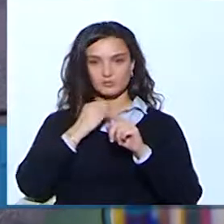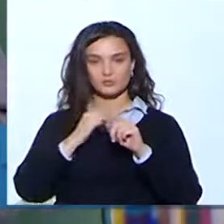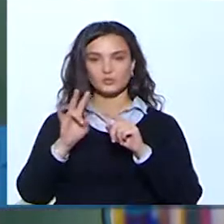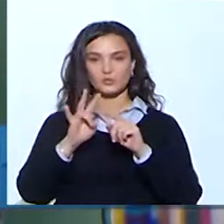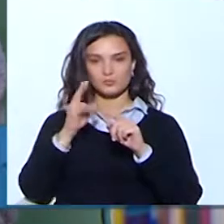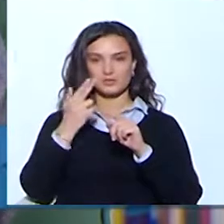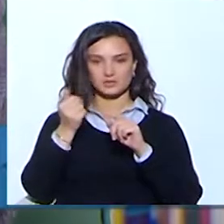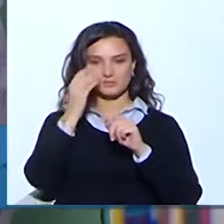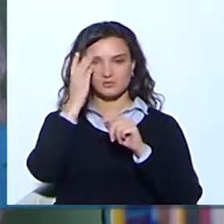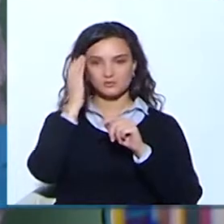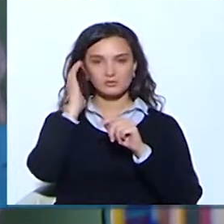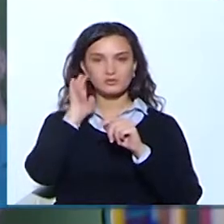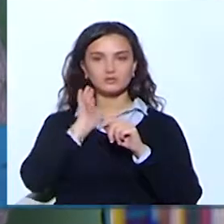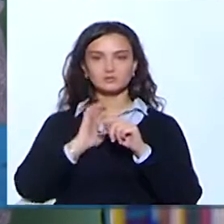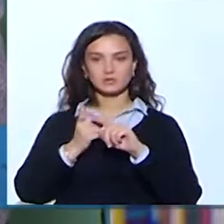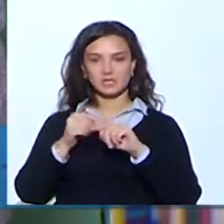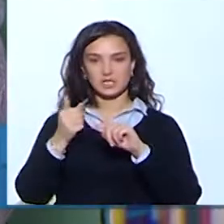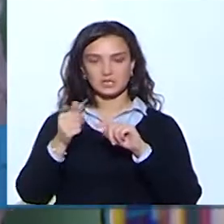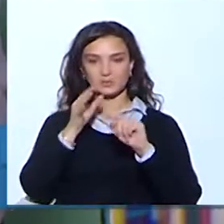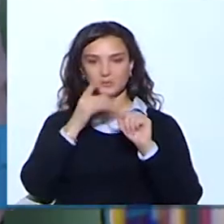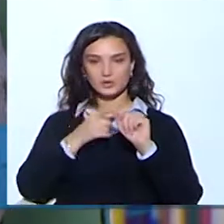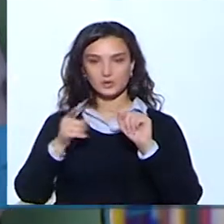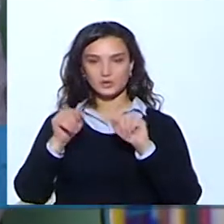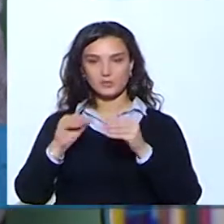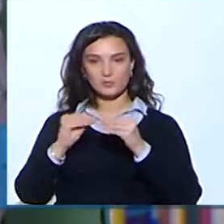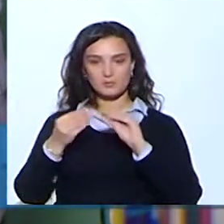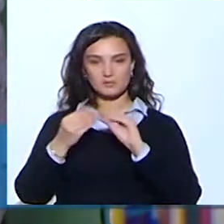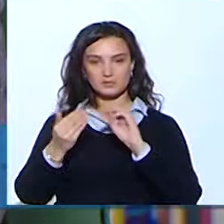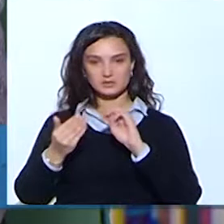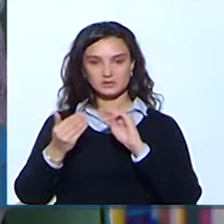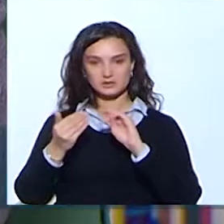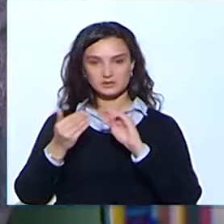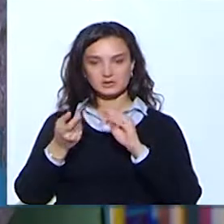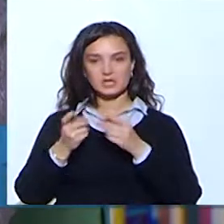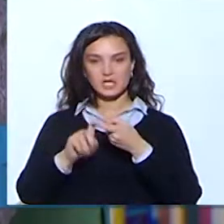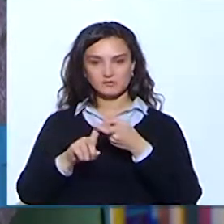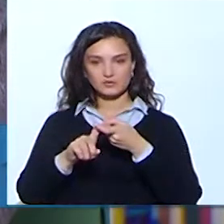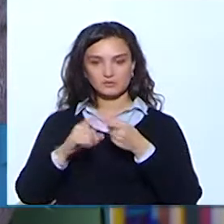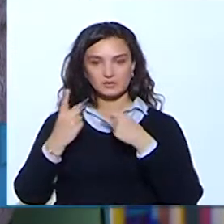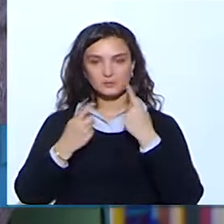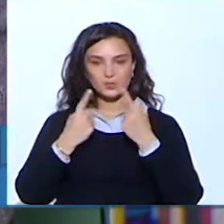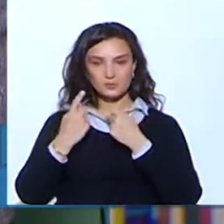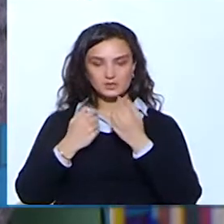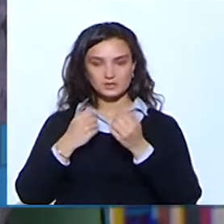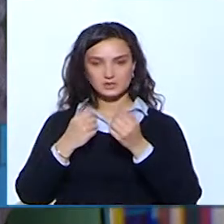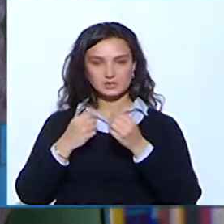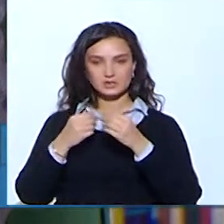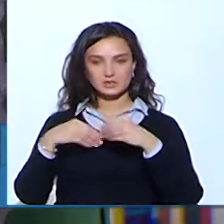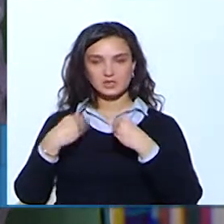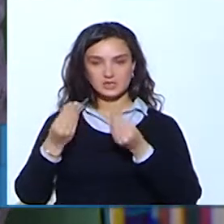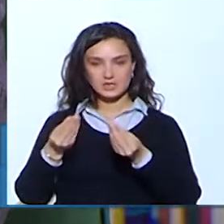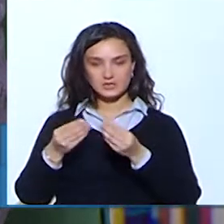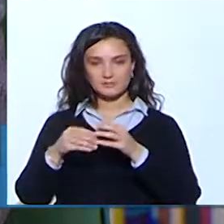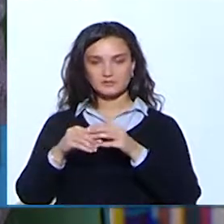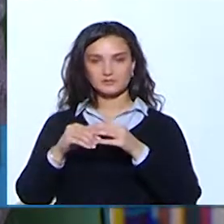ნოემბერი მართლაც იდეალური პერიოდია ამ პრობლემასთან დაკავშირებით ინფორმაციის